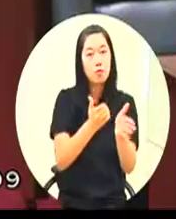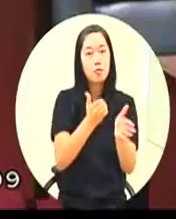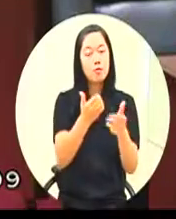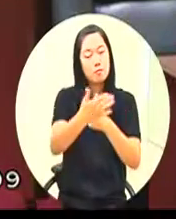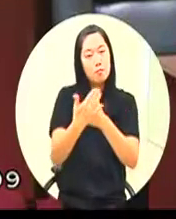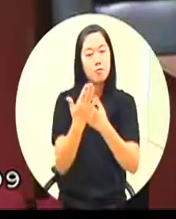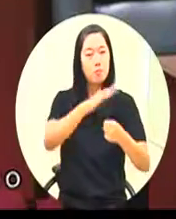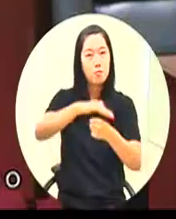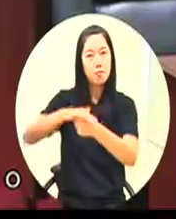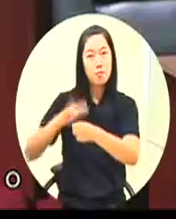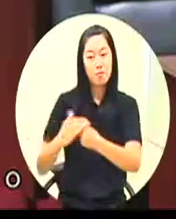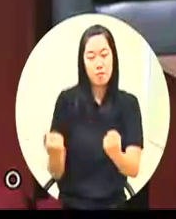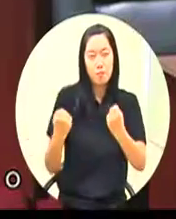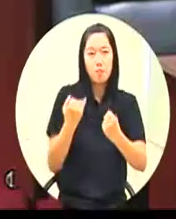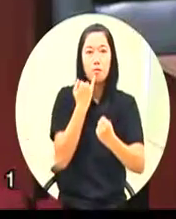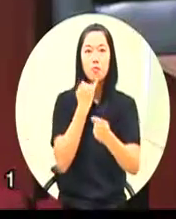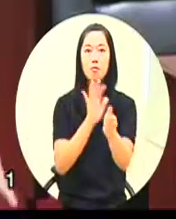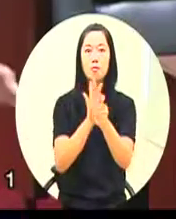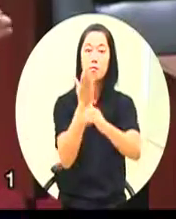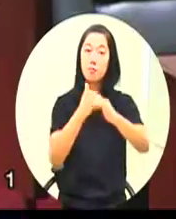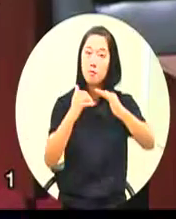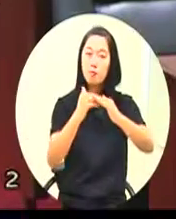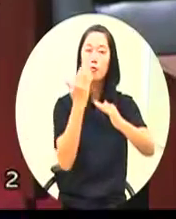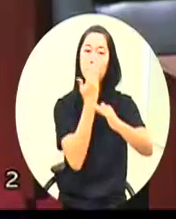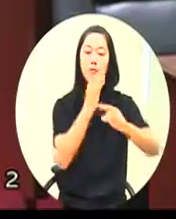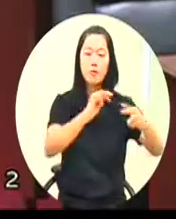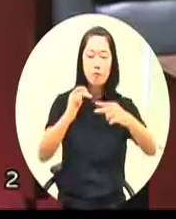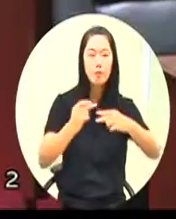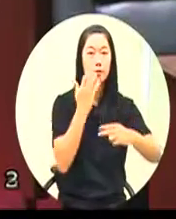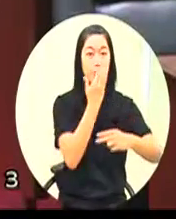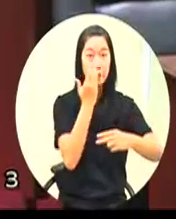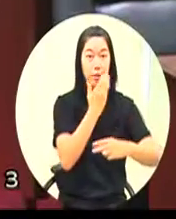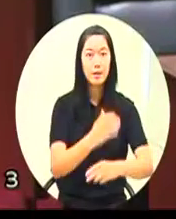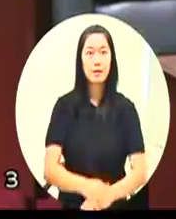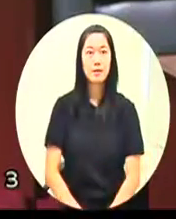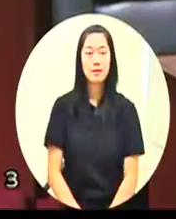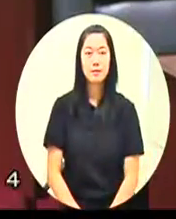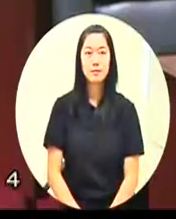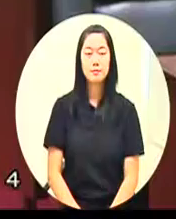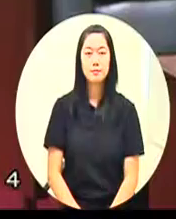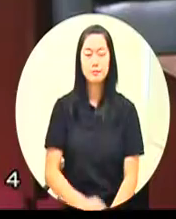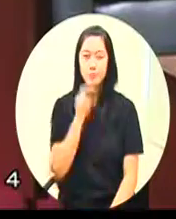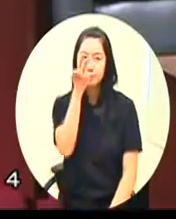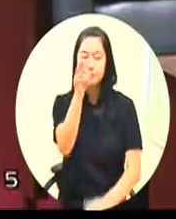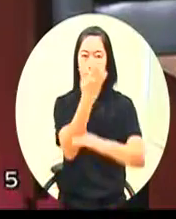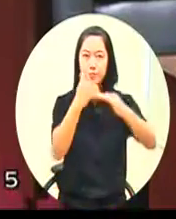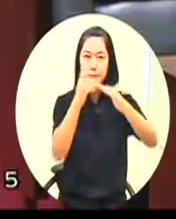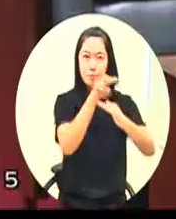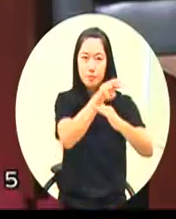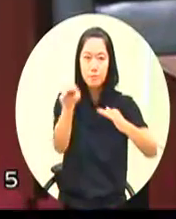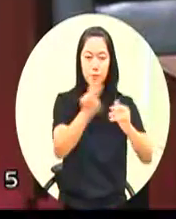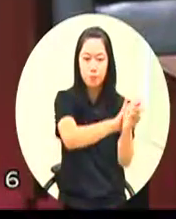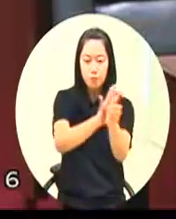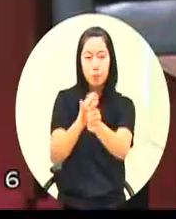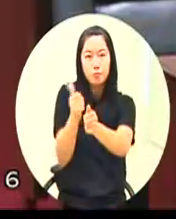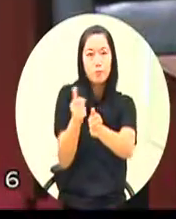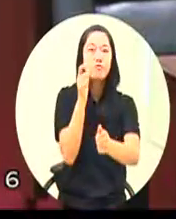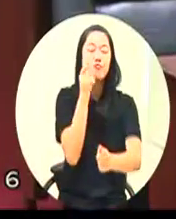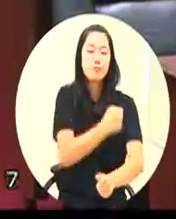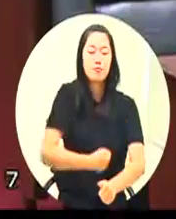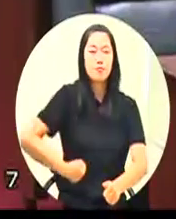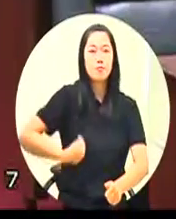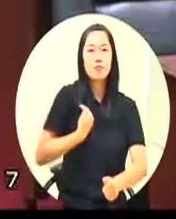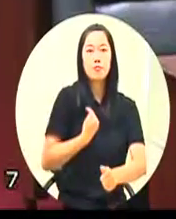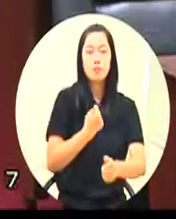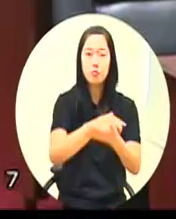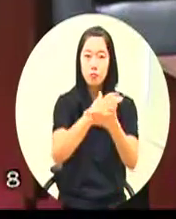顺便也让校园能够美化。那我们看到因为这样有一个友善安全的环境，这个硬体的都很棒。那接着